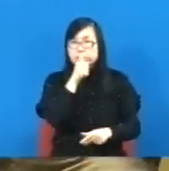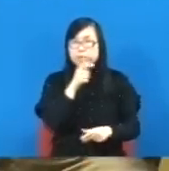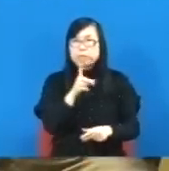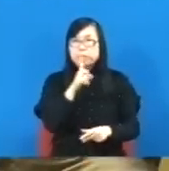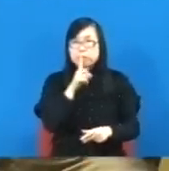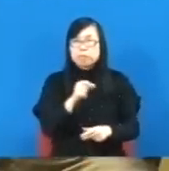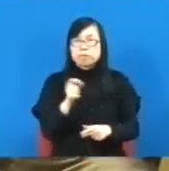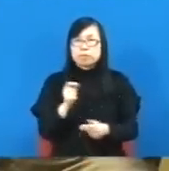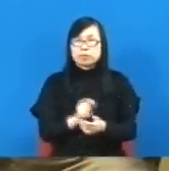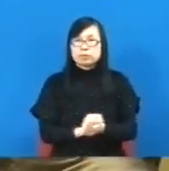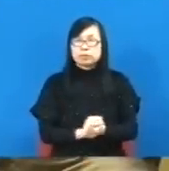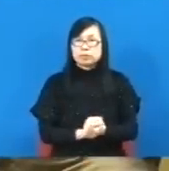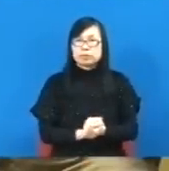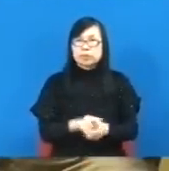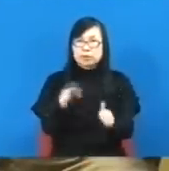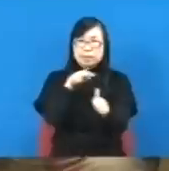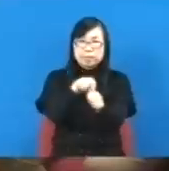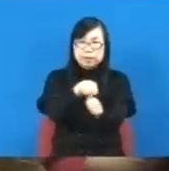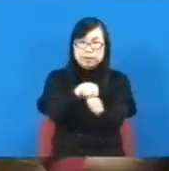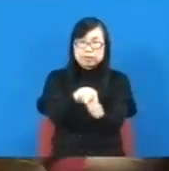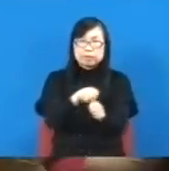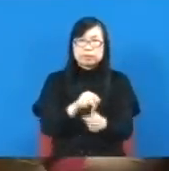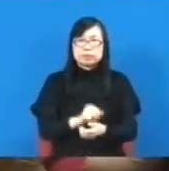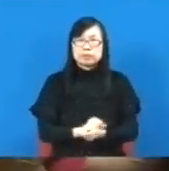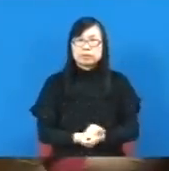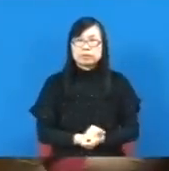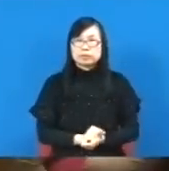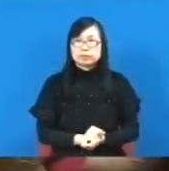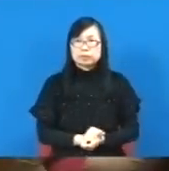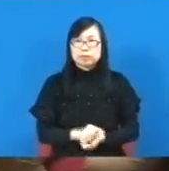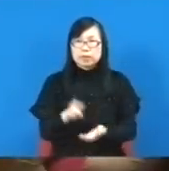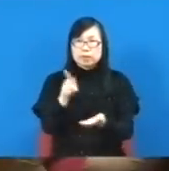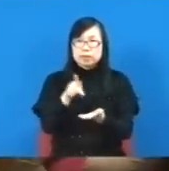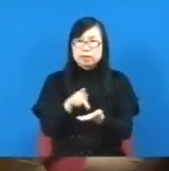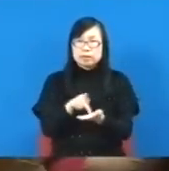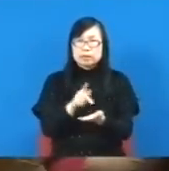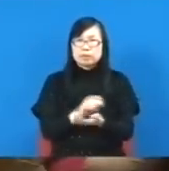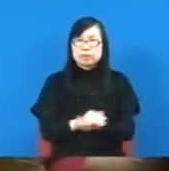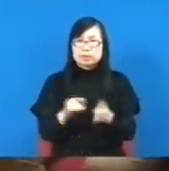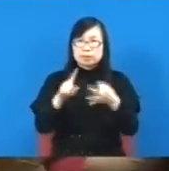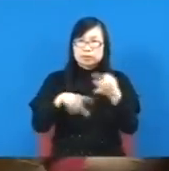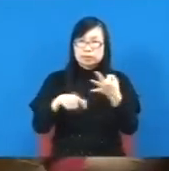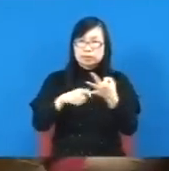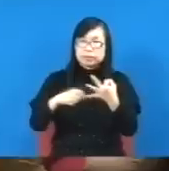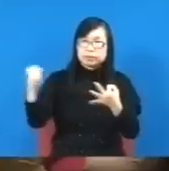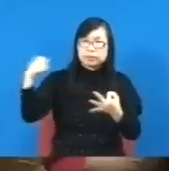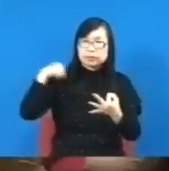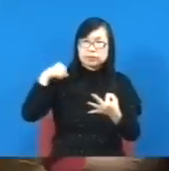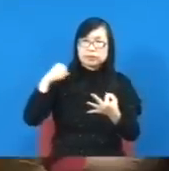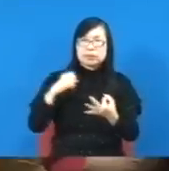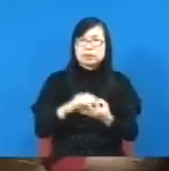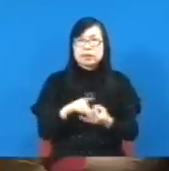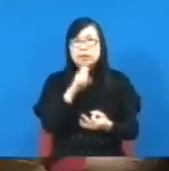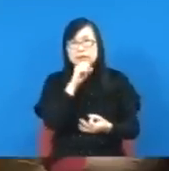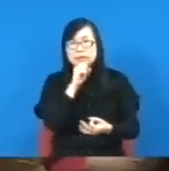之母嗰個。 喂，你迫害人哋喎，遮門喎、啊，呢、這個阿強強，強強有冇